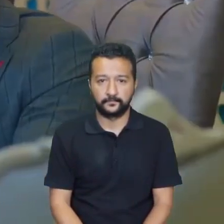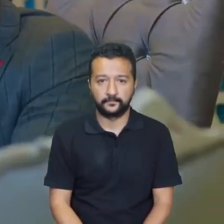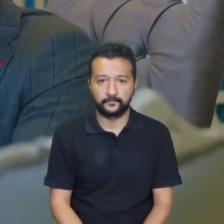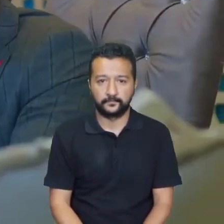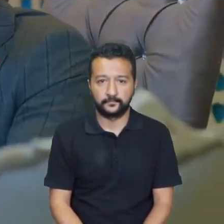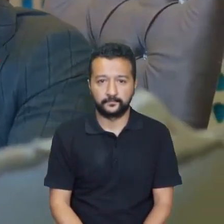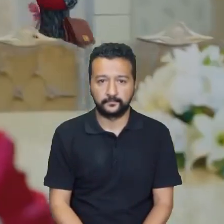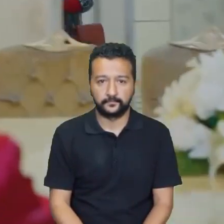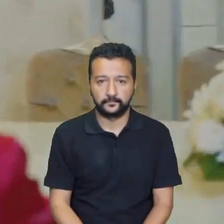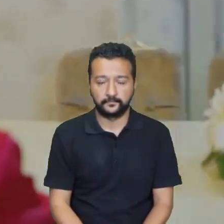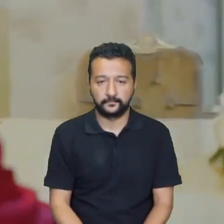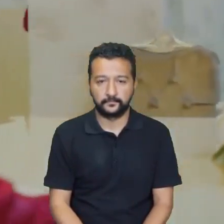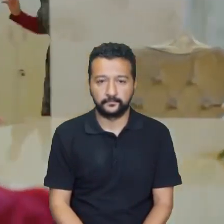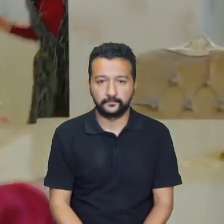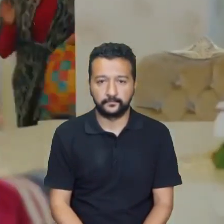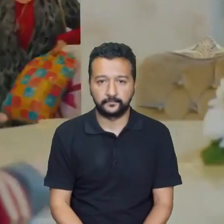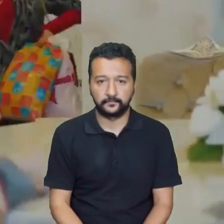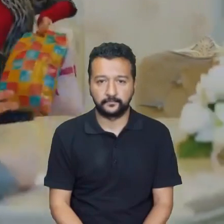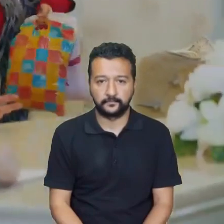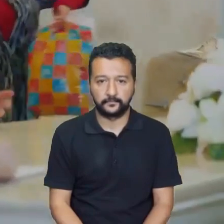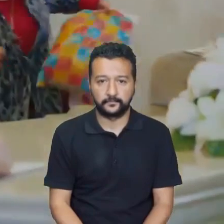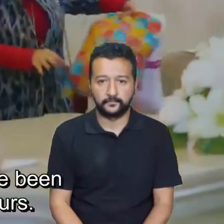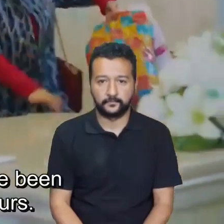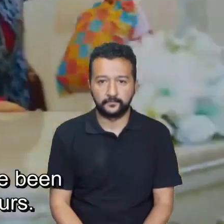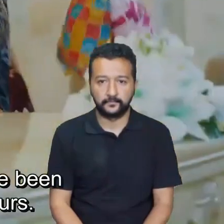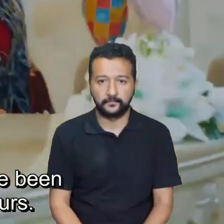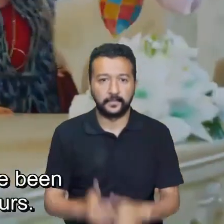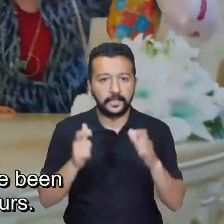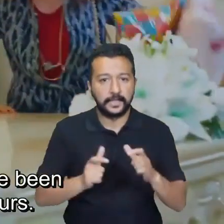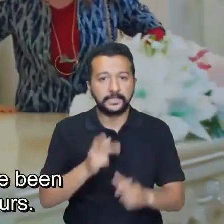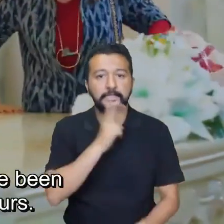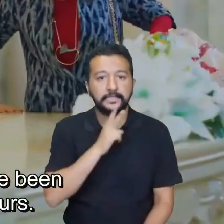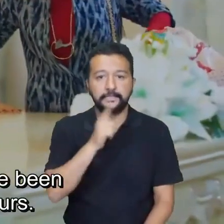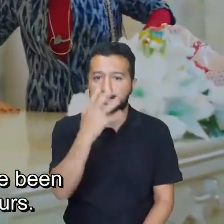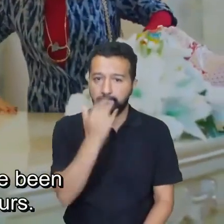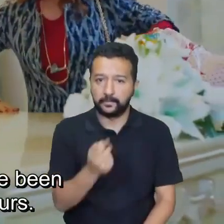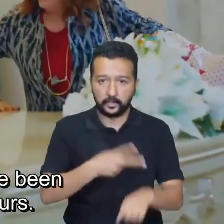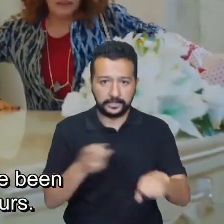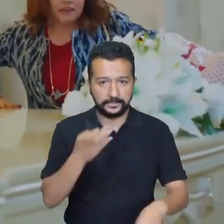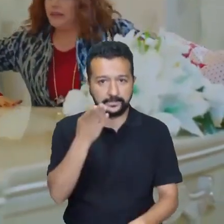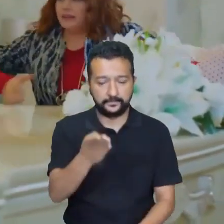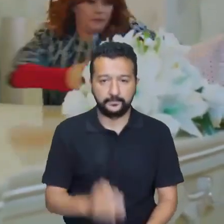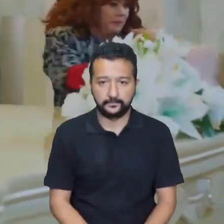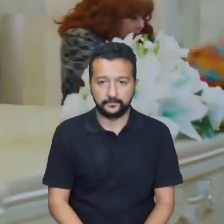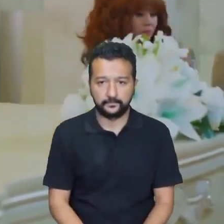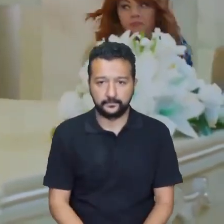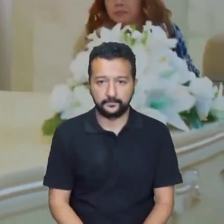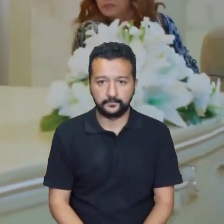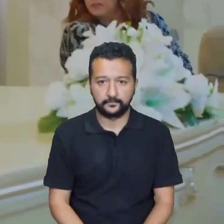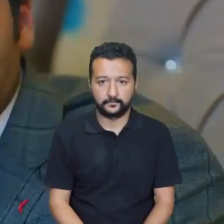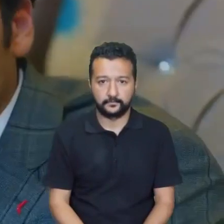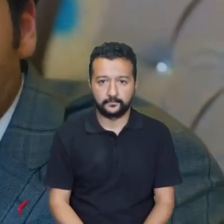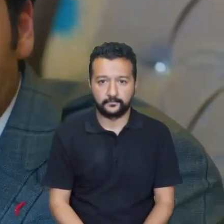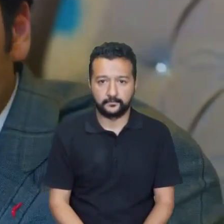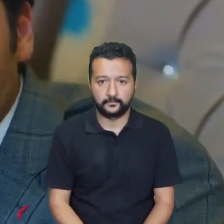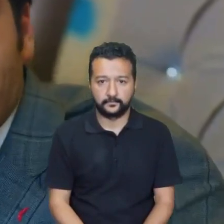Ayşen elinde poşetlerle içeri girdi, koşturuyor. Oh. Neredesin teyze? Seni bekliyoruz 2 saattir. Yüksek koltuklu